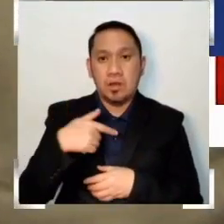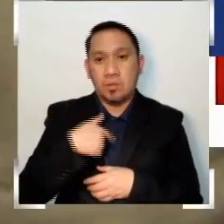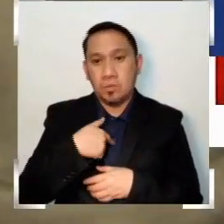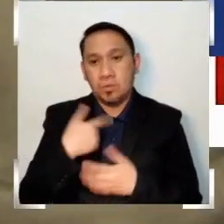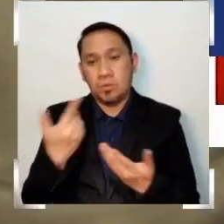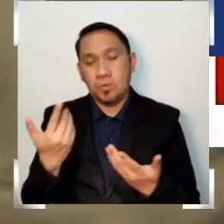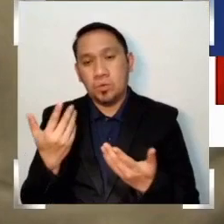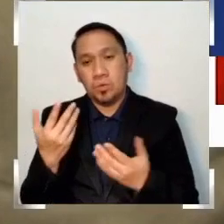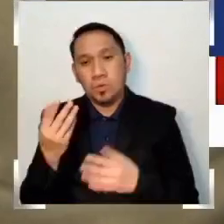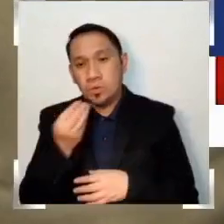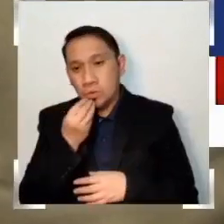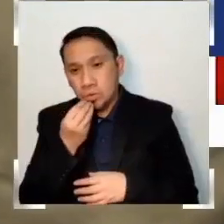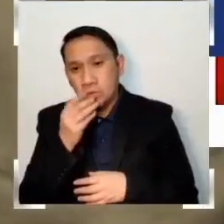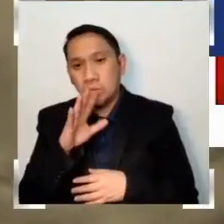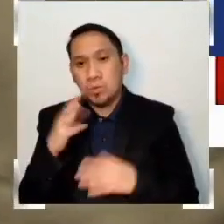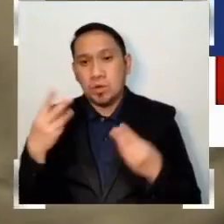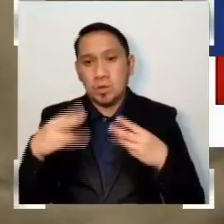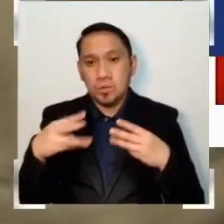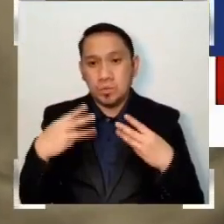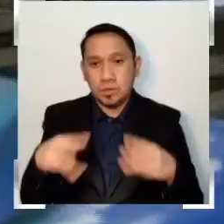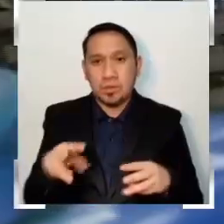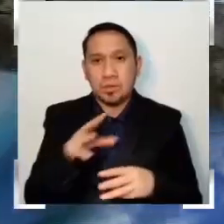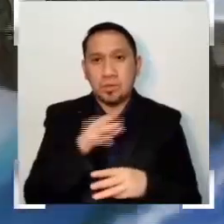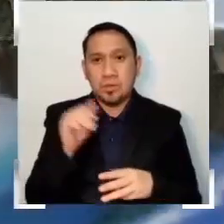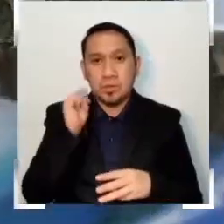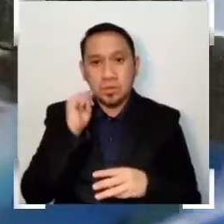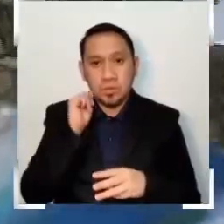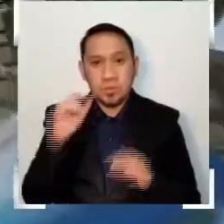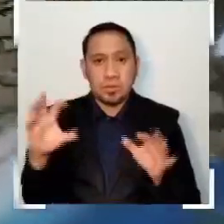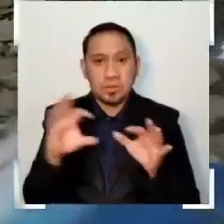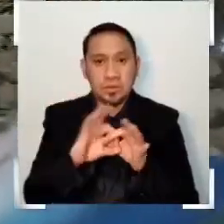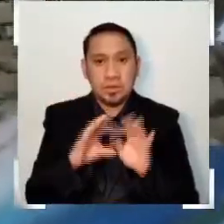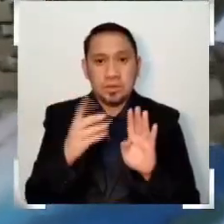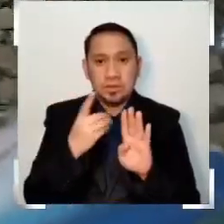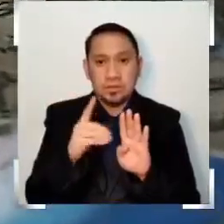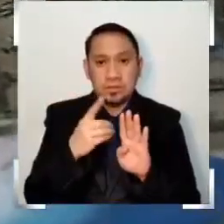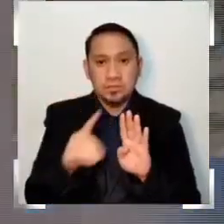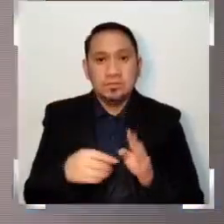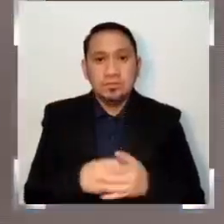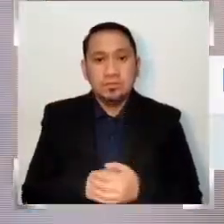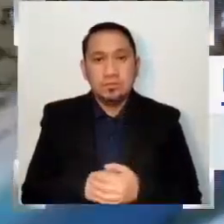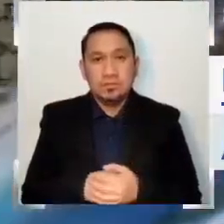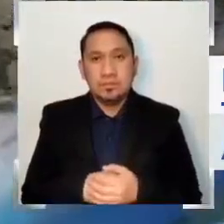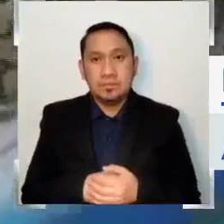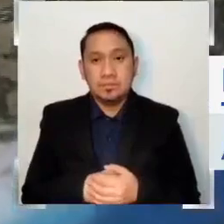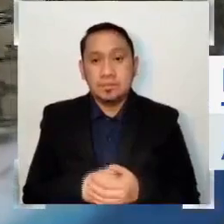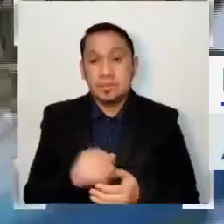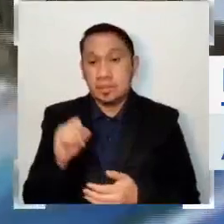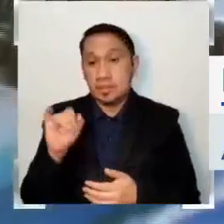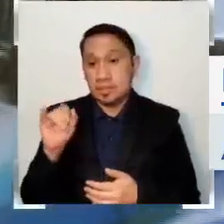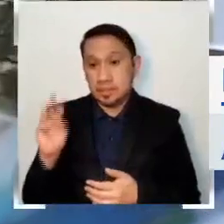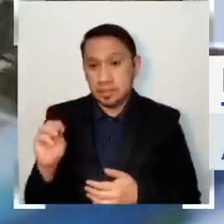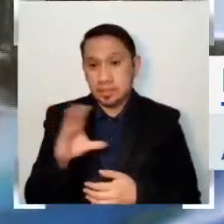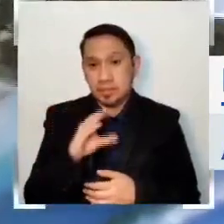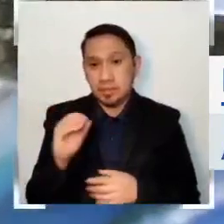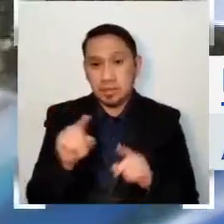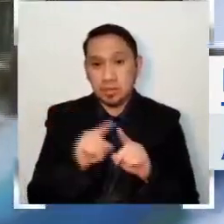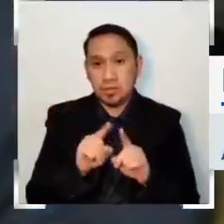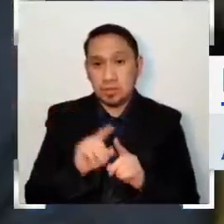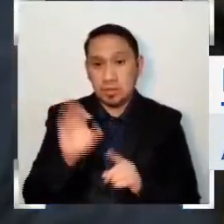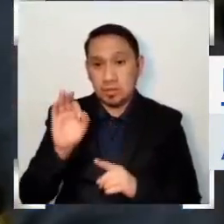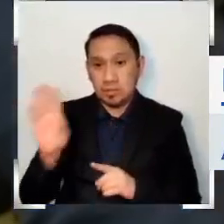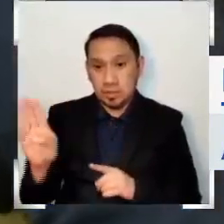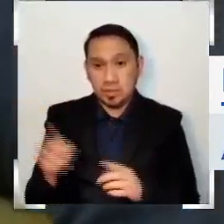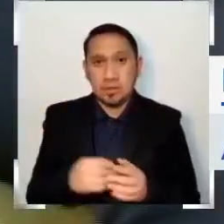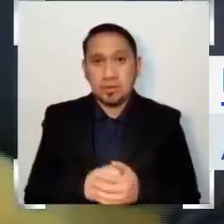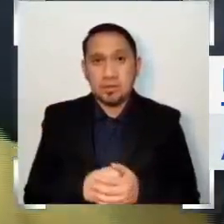pulang bintana, laging nakalaking pintuan. Pinadisable ang kanilang SIM at social media pages. Pero